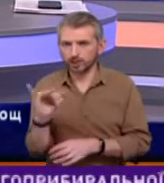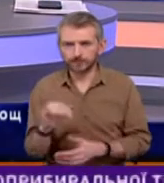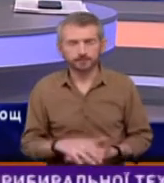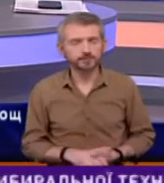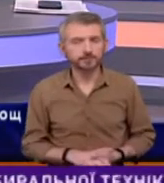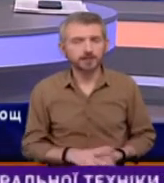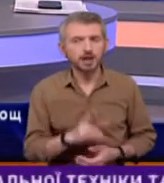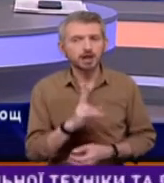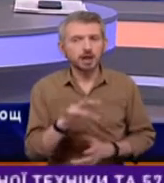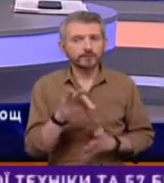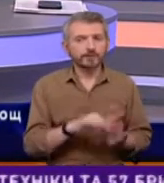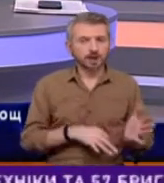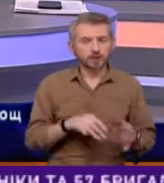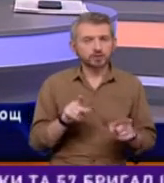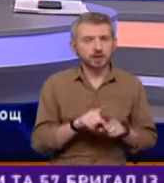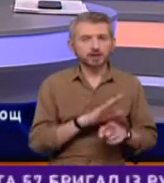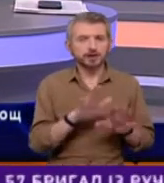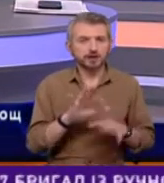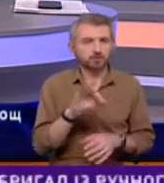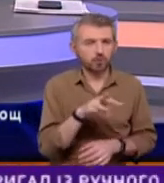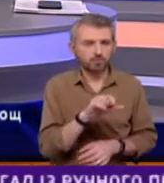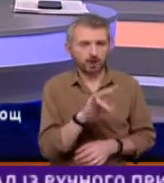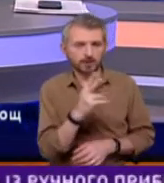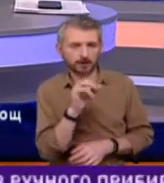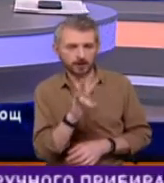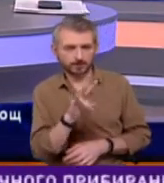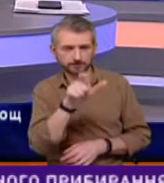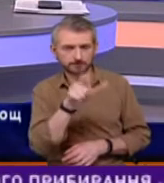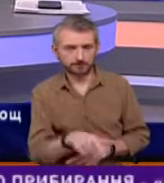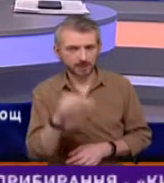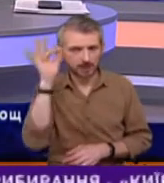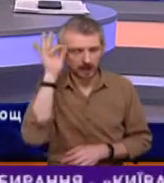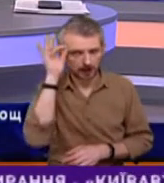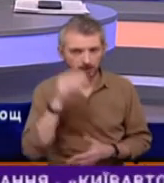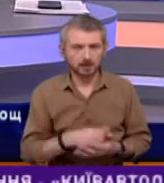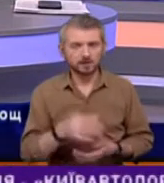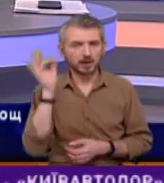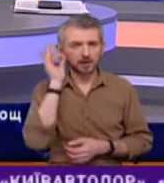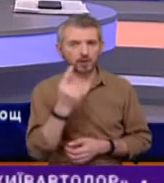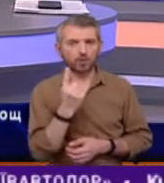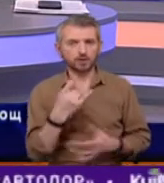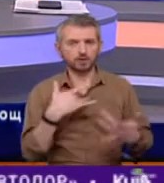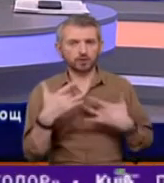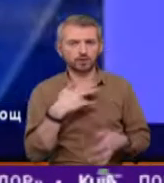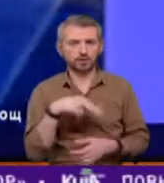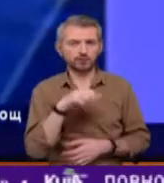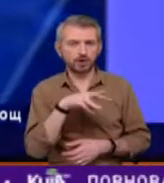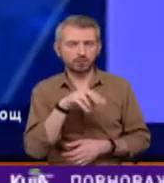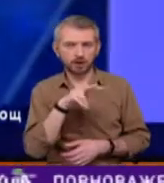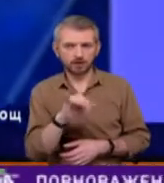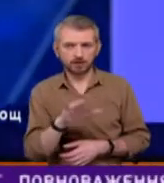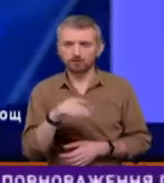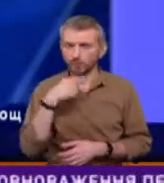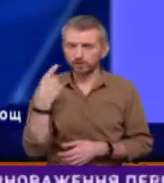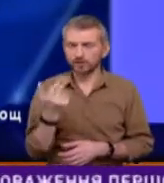Дивіться, як відразу, так не тільки про манекена, згадали і про один концерт Джамала, який вона в Росії,